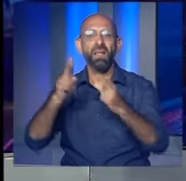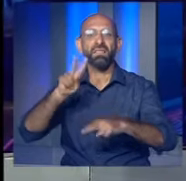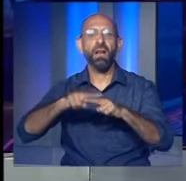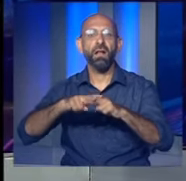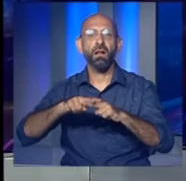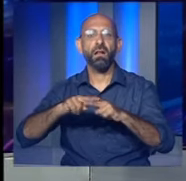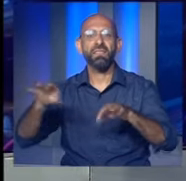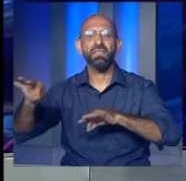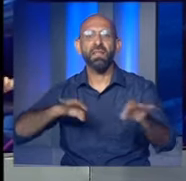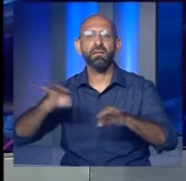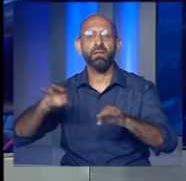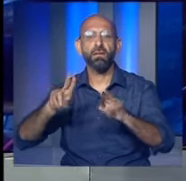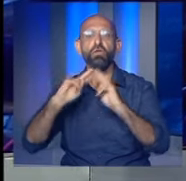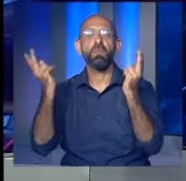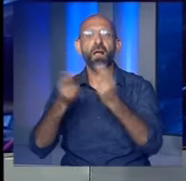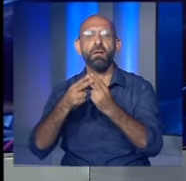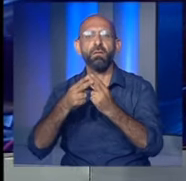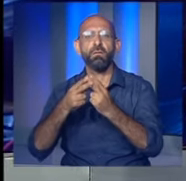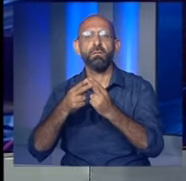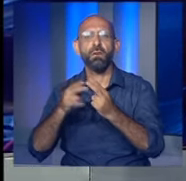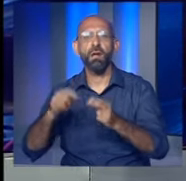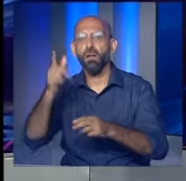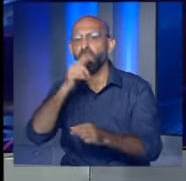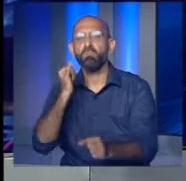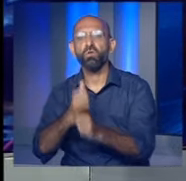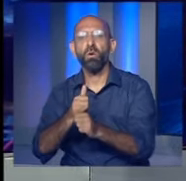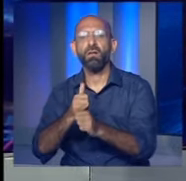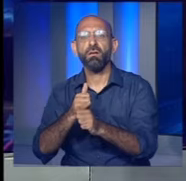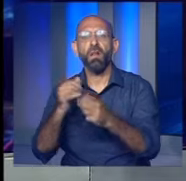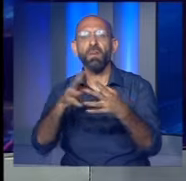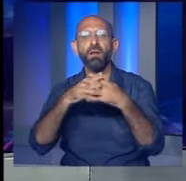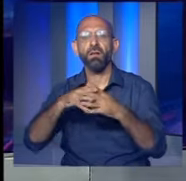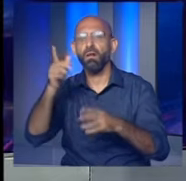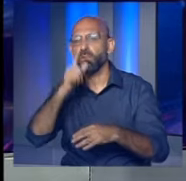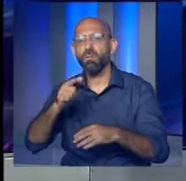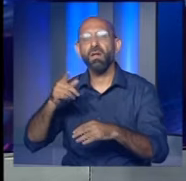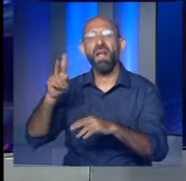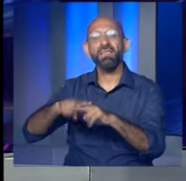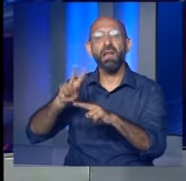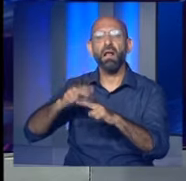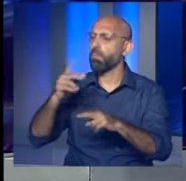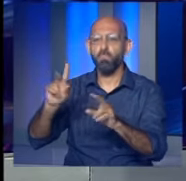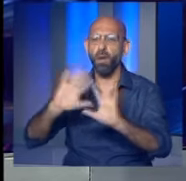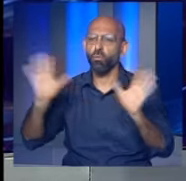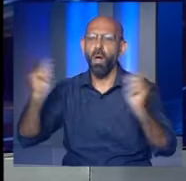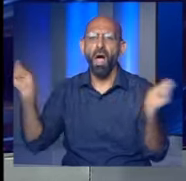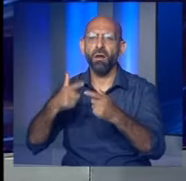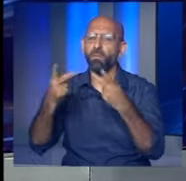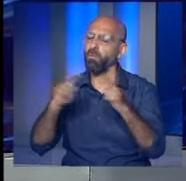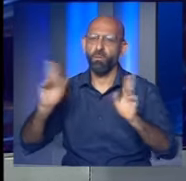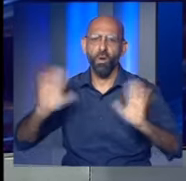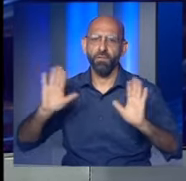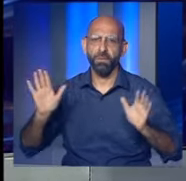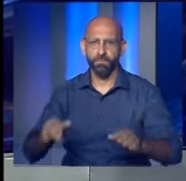اسرائيلي سياسي حربي اليوم في شان لبنان ومسؤولون امريكيون ينقلون ان جالنت لا يريد شن حرب على الجبهه